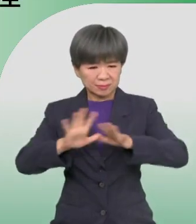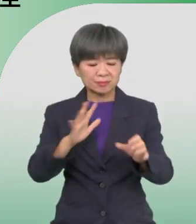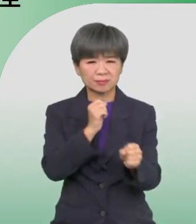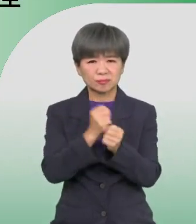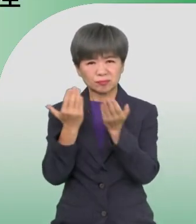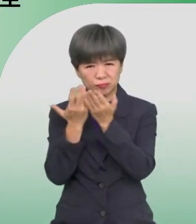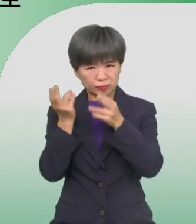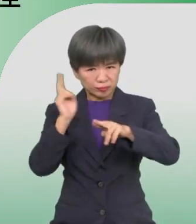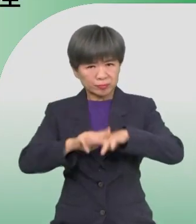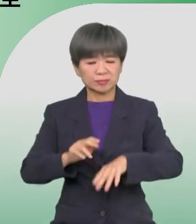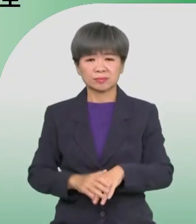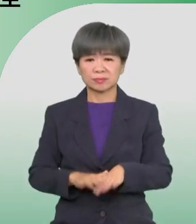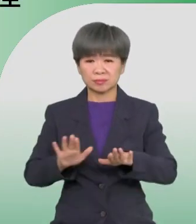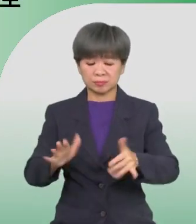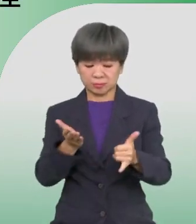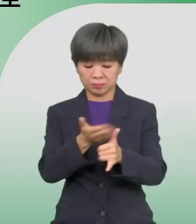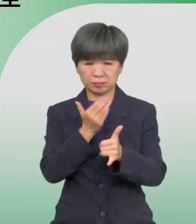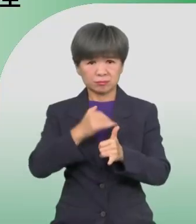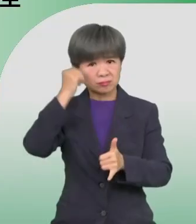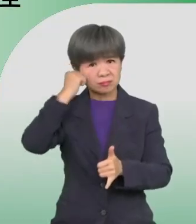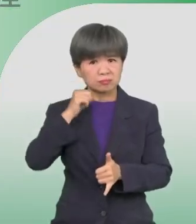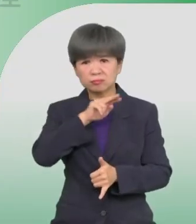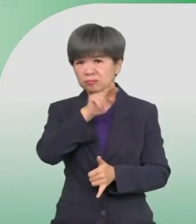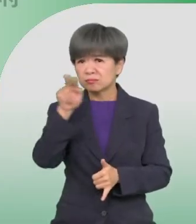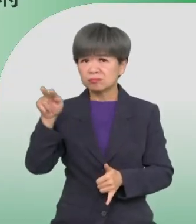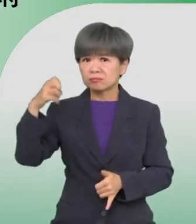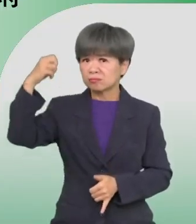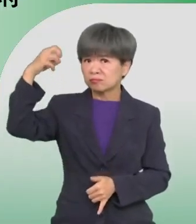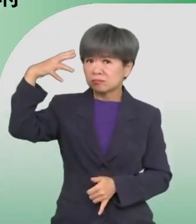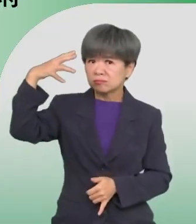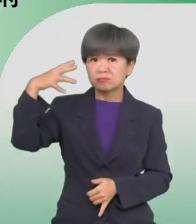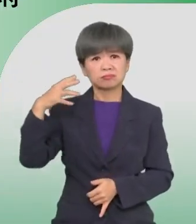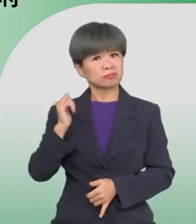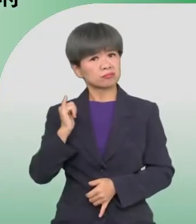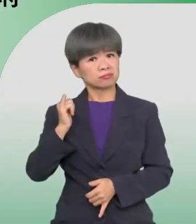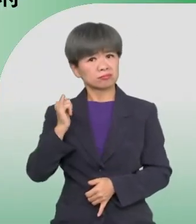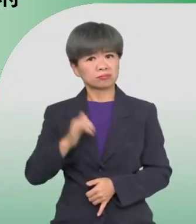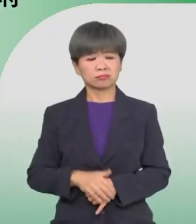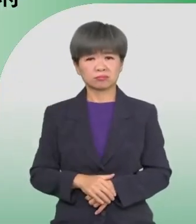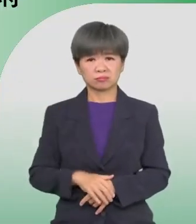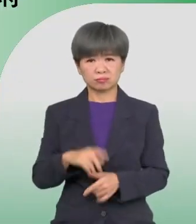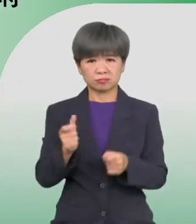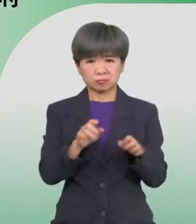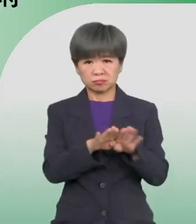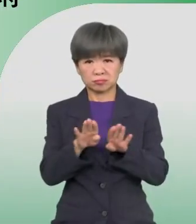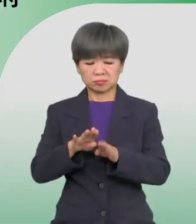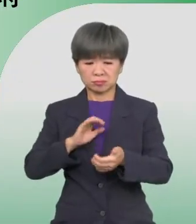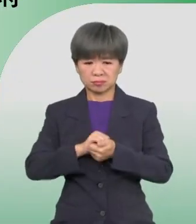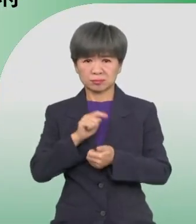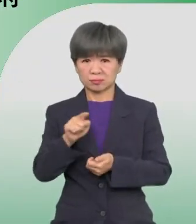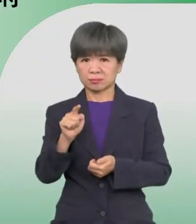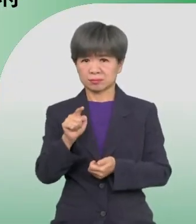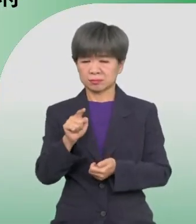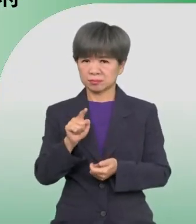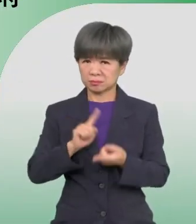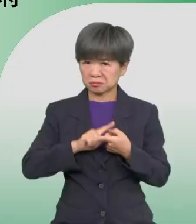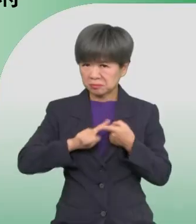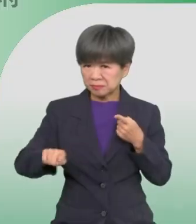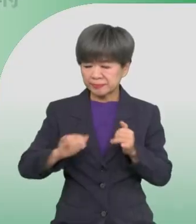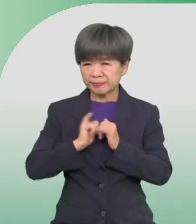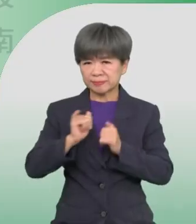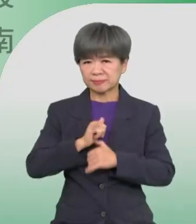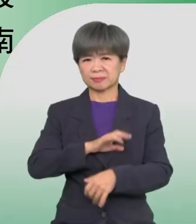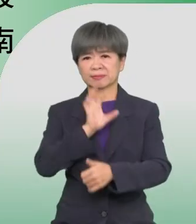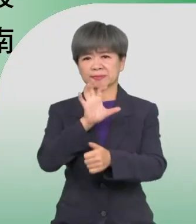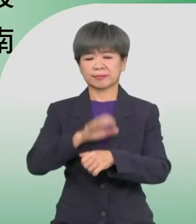办停课。不过今年北部天气就算寒气可能冻一头，凤才港的建设没引起的民众争议。不过